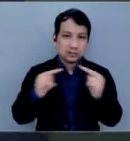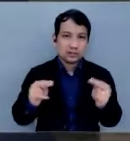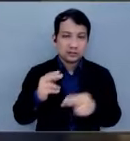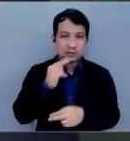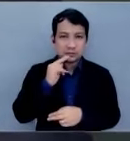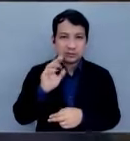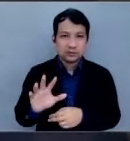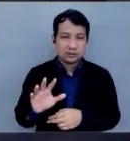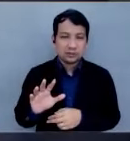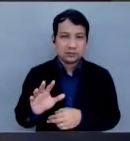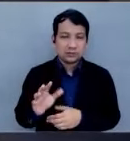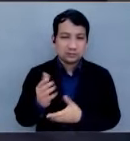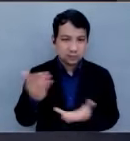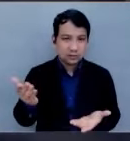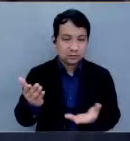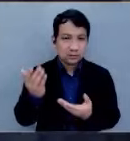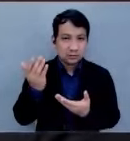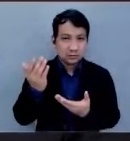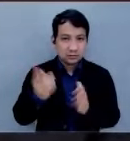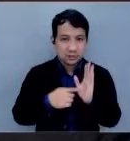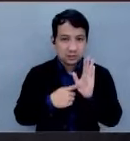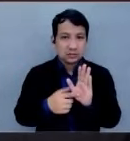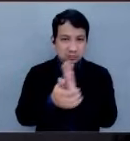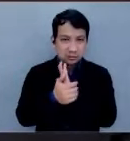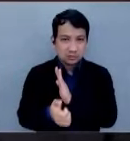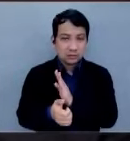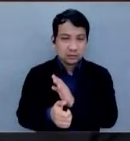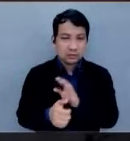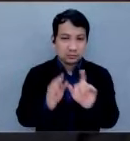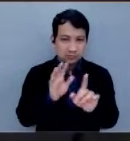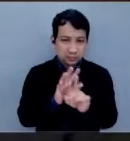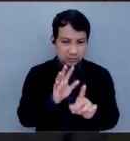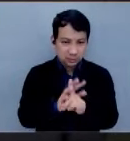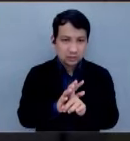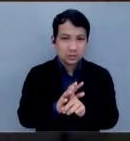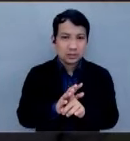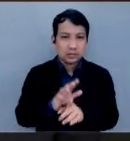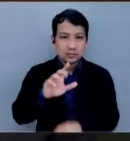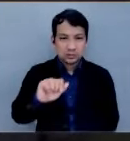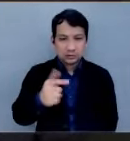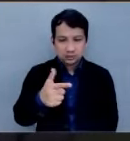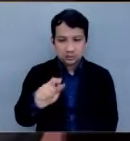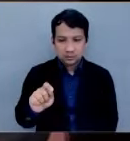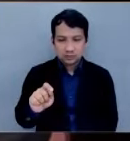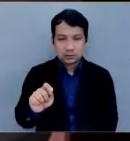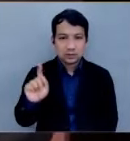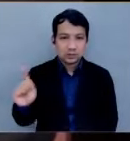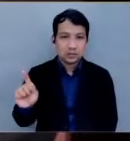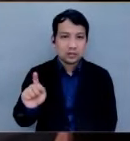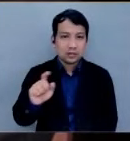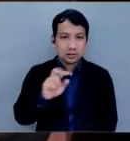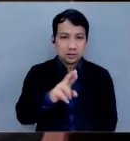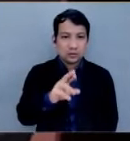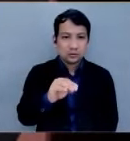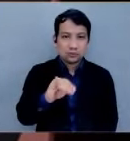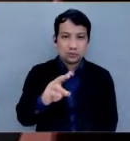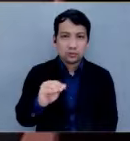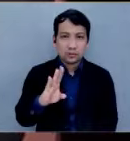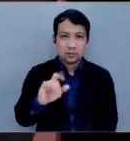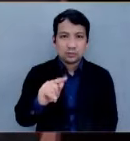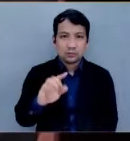5. Nagpasiklab ng talento ang trending America's Got Talent alum na si Roland Abante o